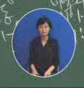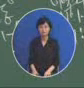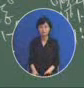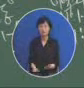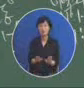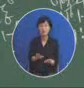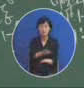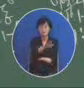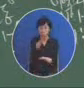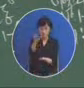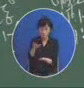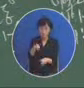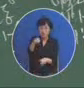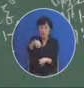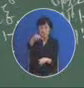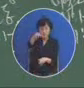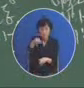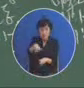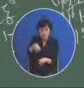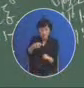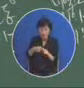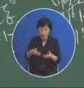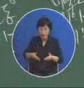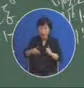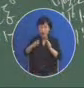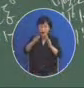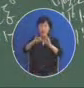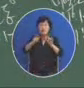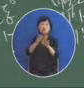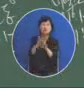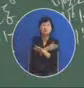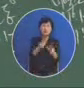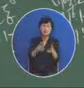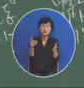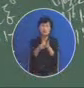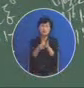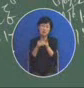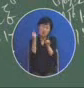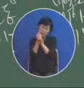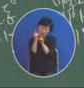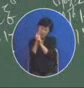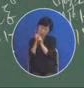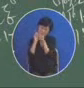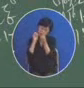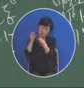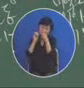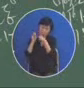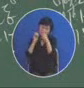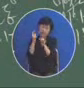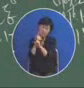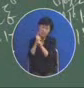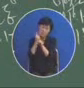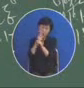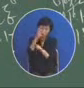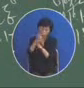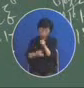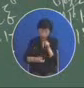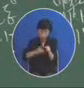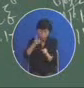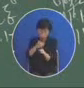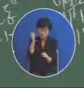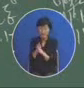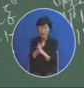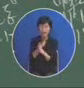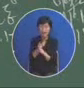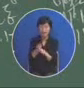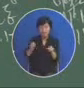because they kept coming along. 우리 여기 와서 시작한 날부터 지금까지 계속 왔어요. Starting from the moment that we began up until today in this place. 30년 달렸는데 어떻게 달린지는 For 30